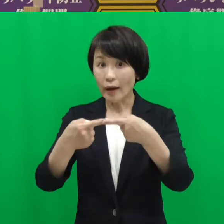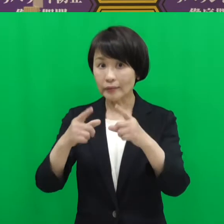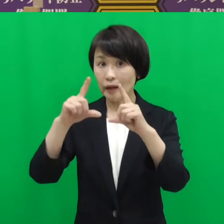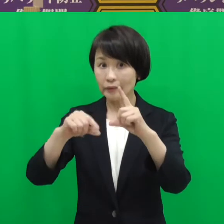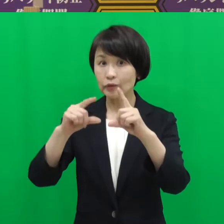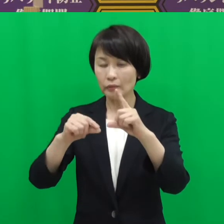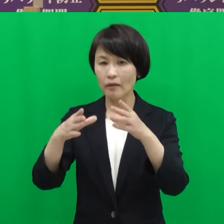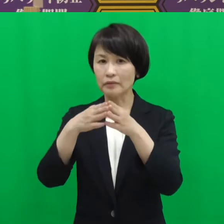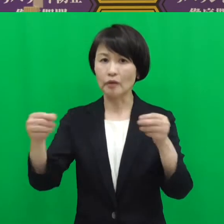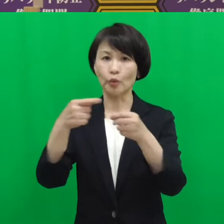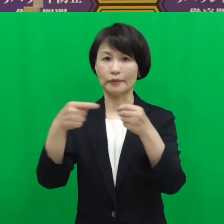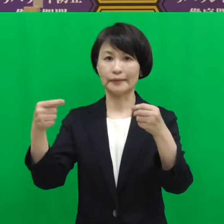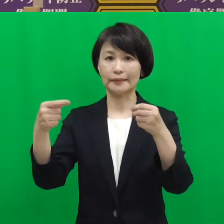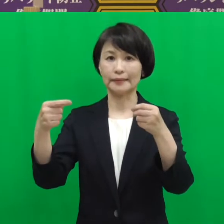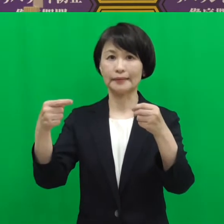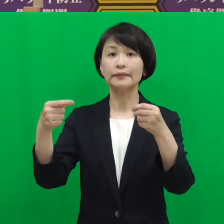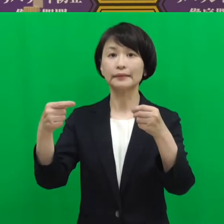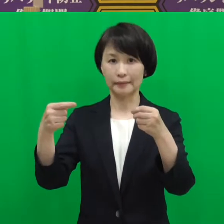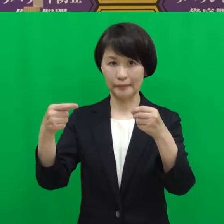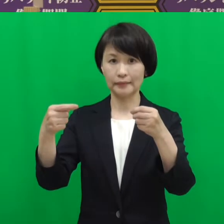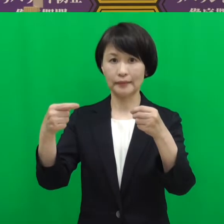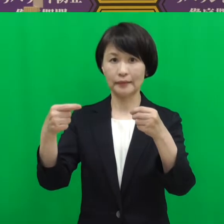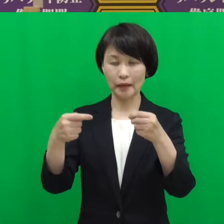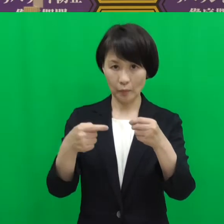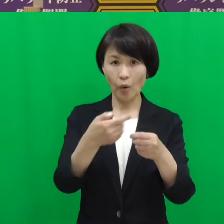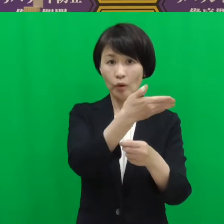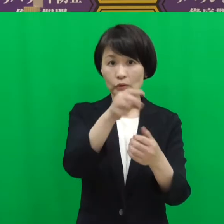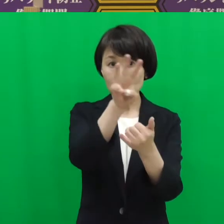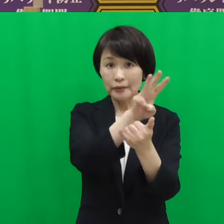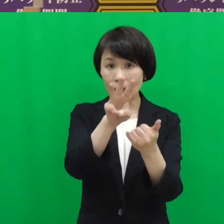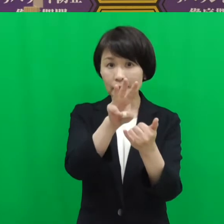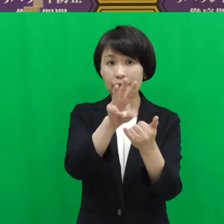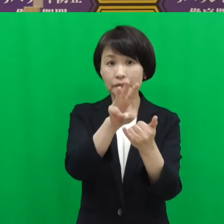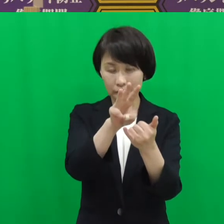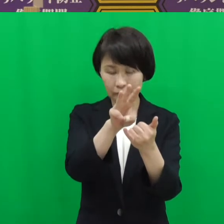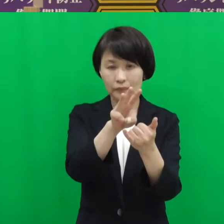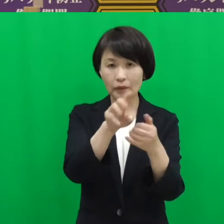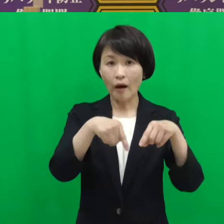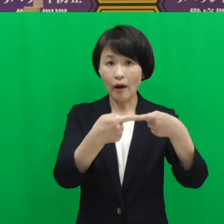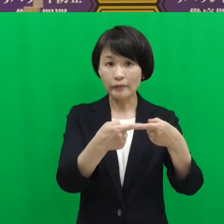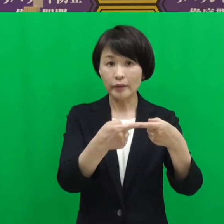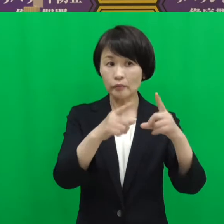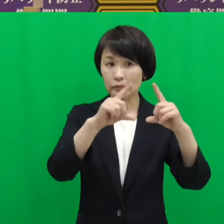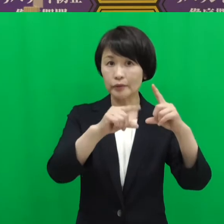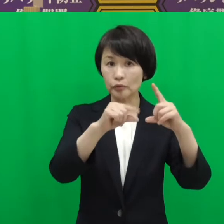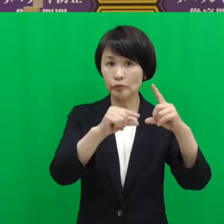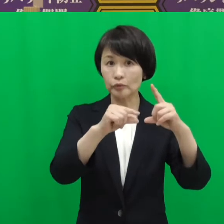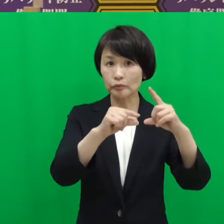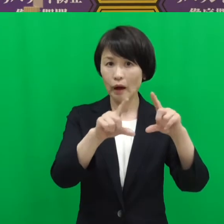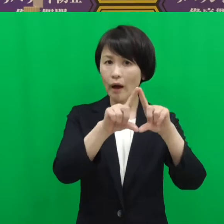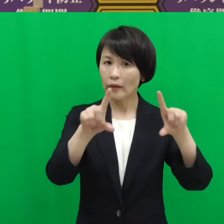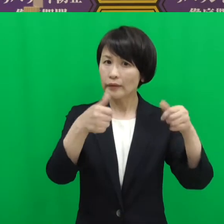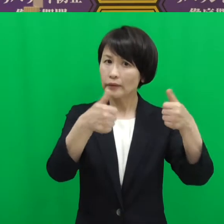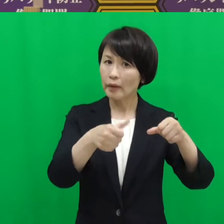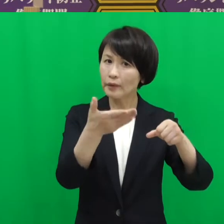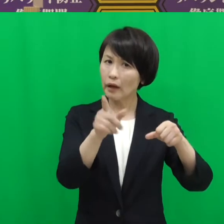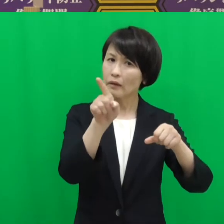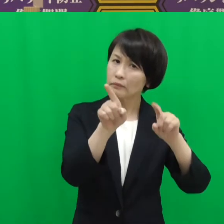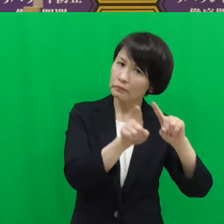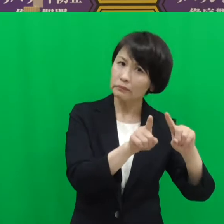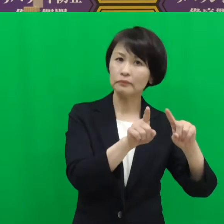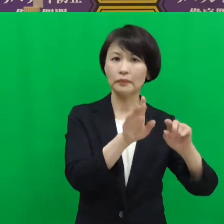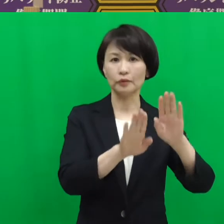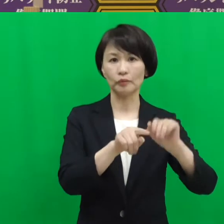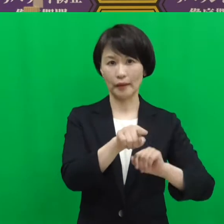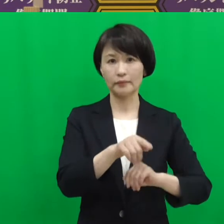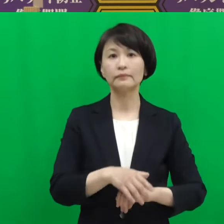方、水災保険の付帯率は全国平均並みかつ低下傾向にあります。本事業を通じ